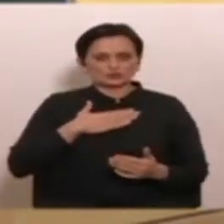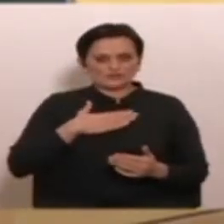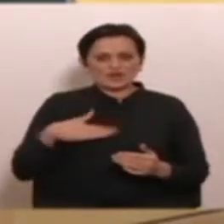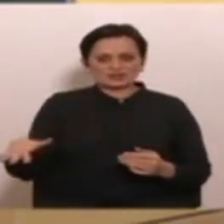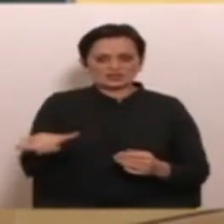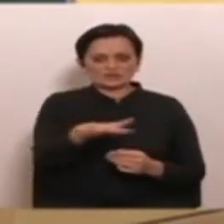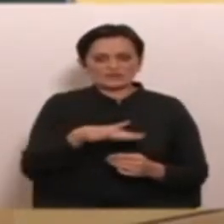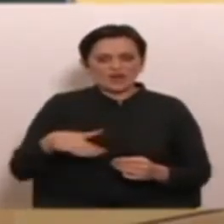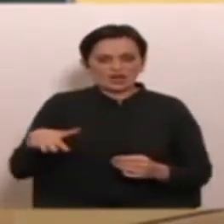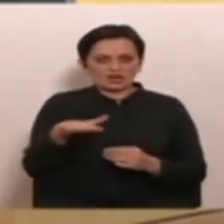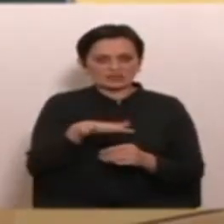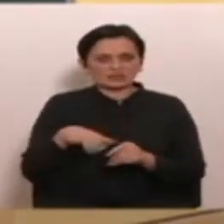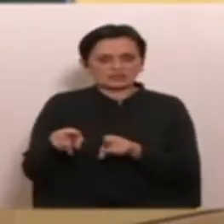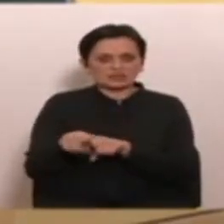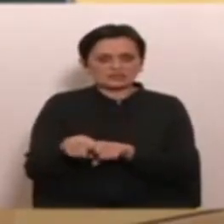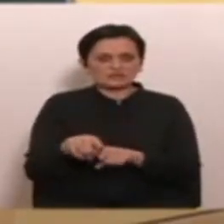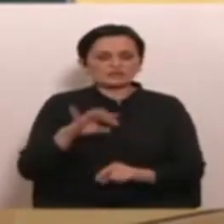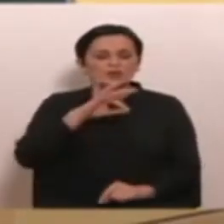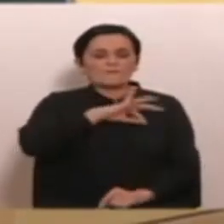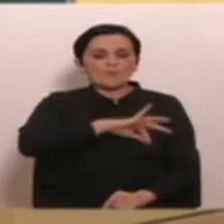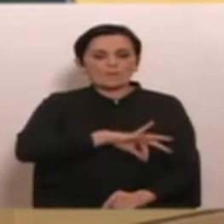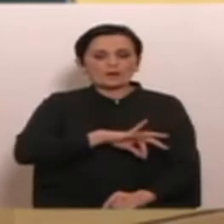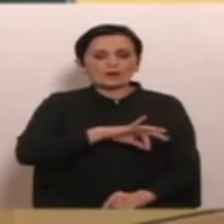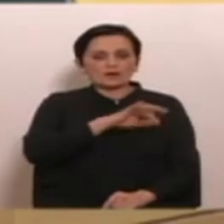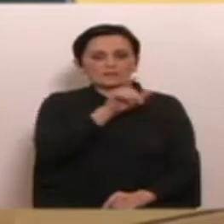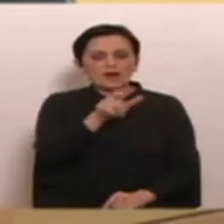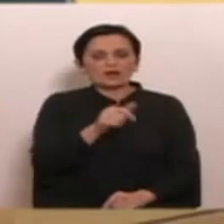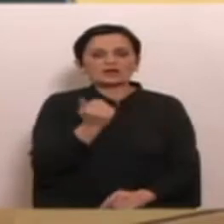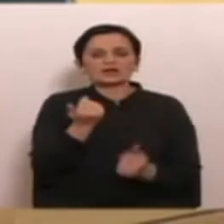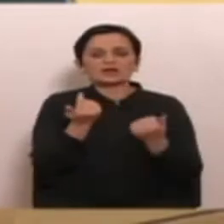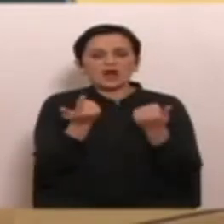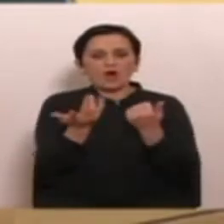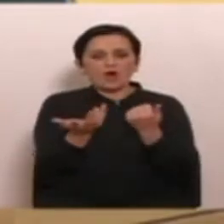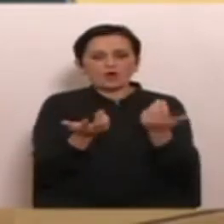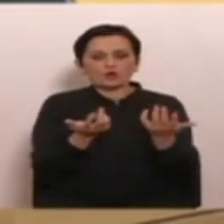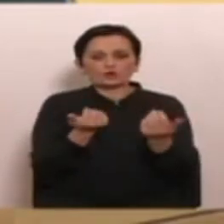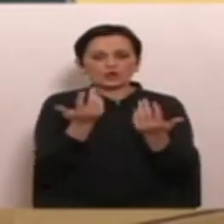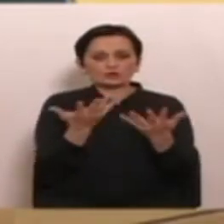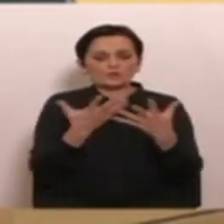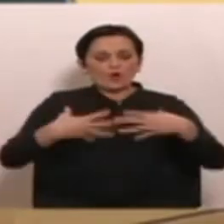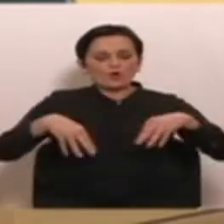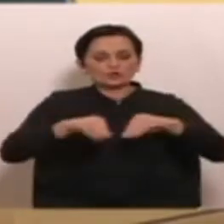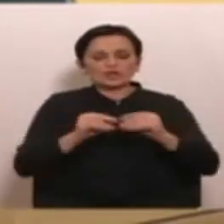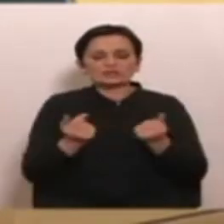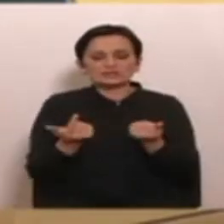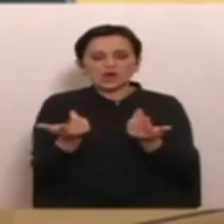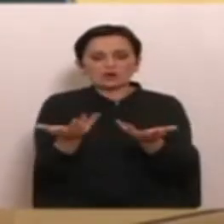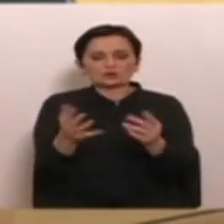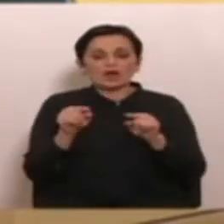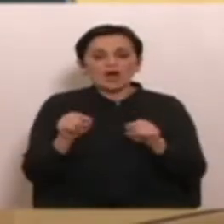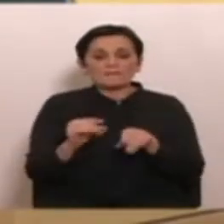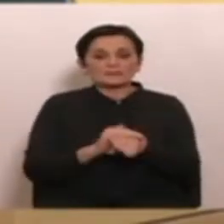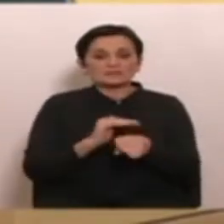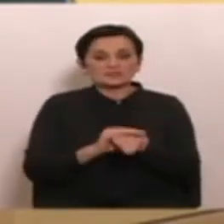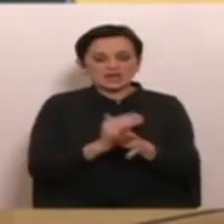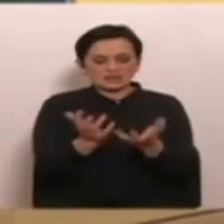ქვეყნისთვის. მოხარებლების რაოდენობა, იმ ოჯახების რაოდენობა, ვინც ამ სიკეთეს